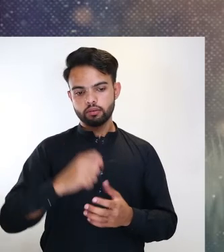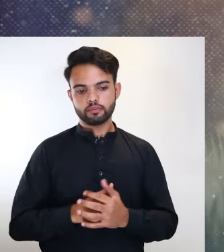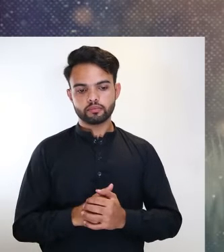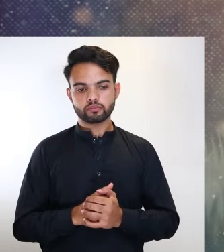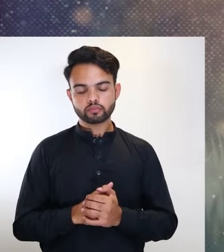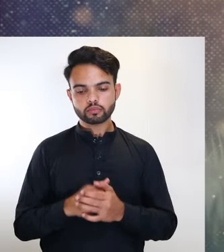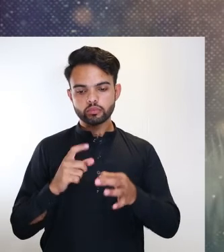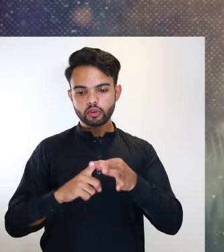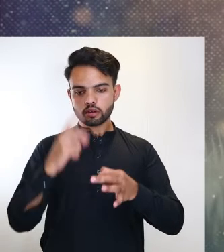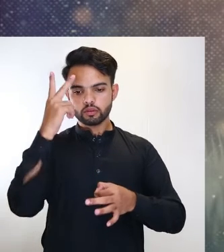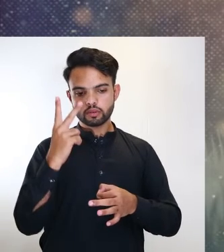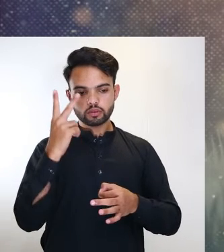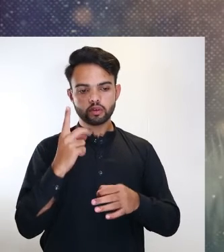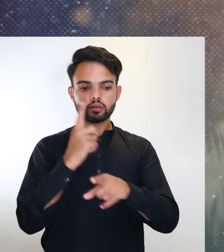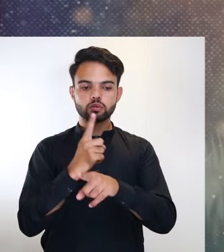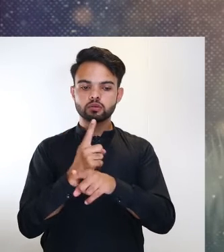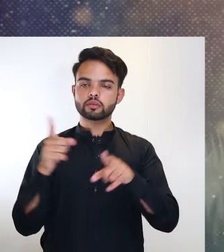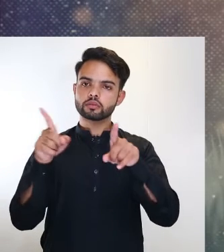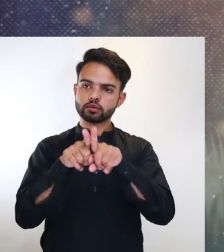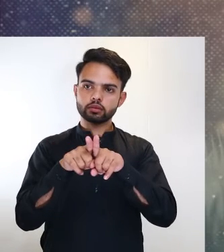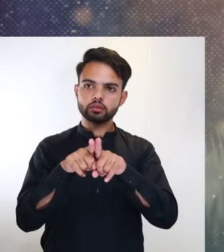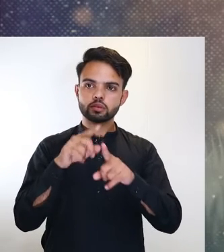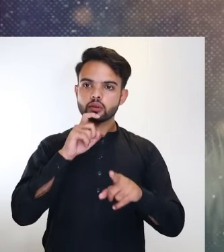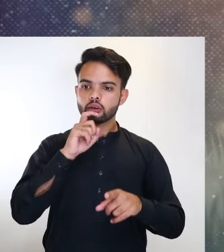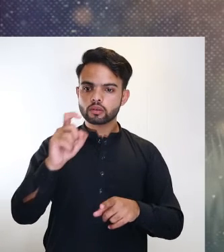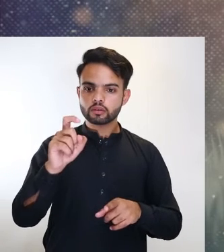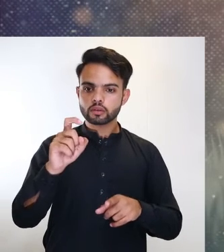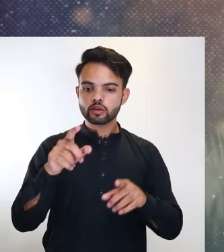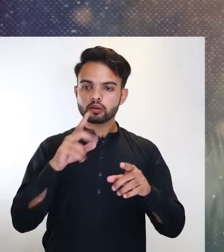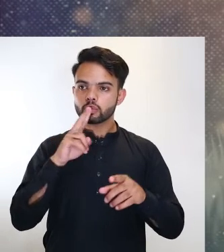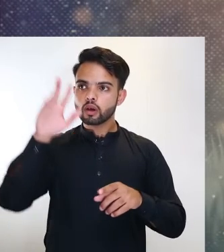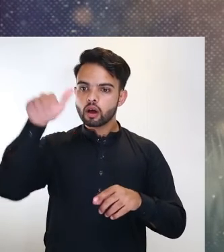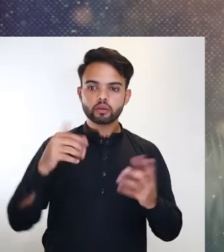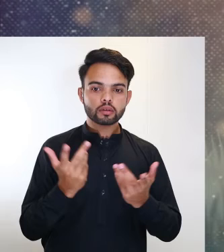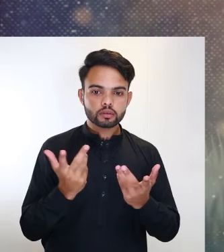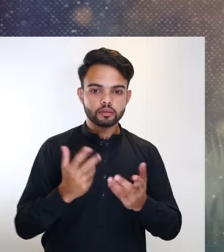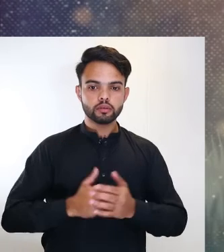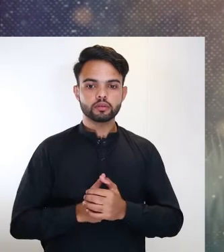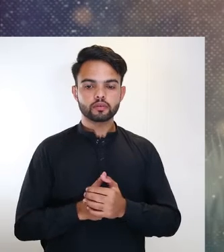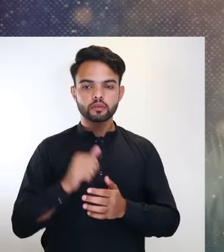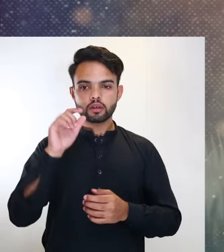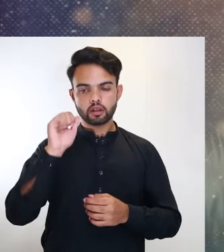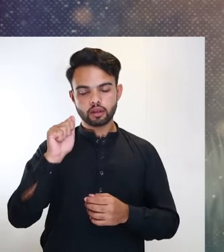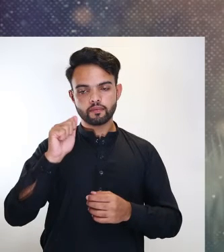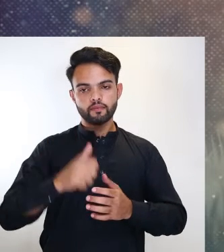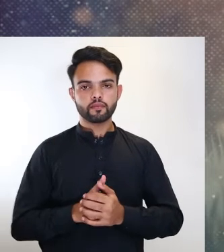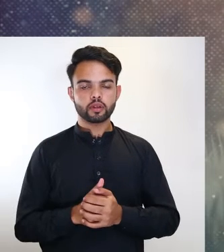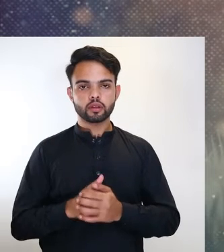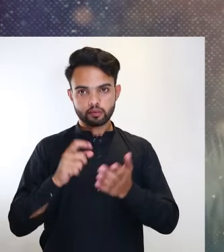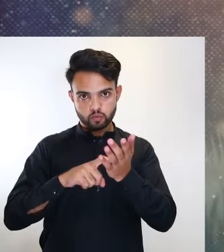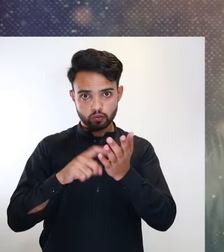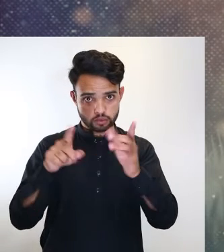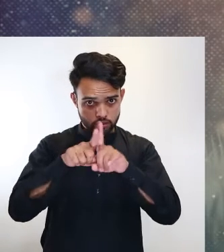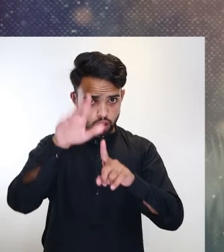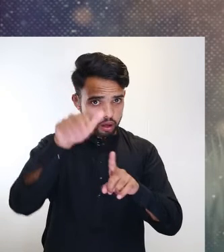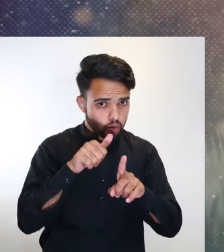नंबर 2, टीचर ने बच्चों को कौन सी चीज़ें साथ लाने को कहा था? अलिफ, मुर्गी साथ लाने